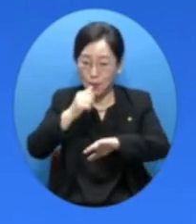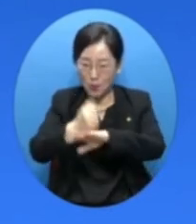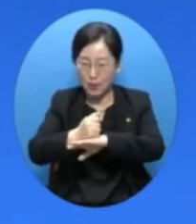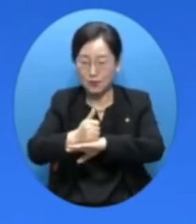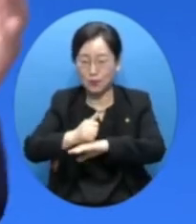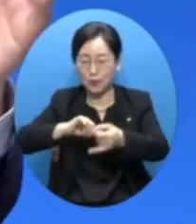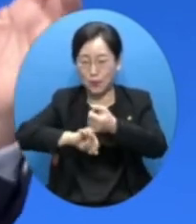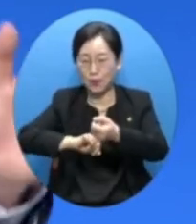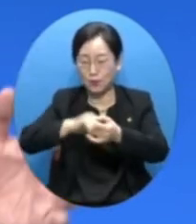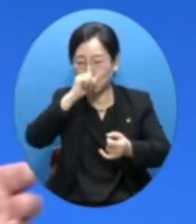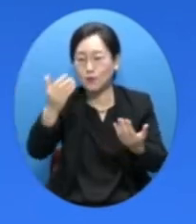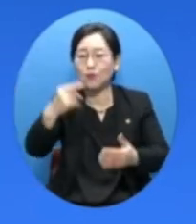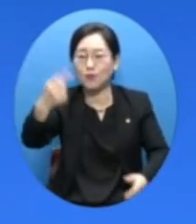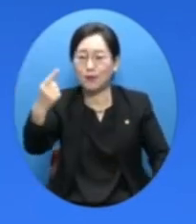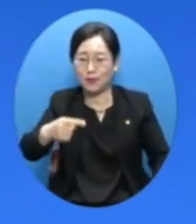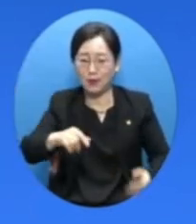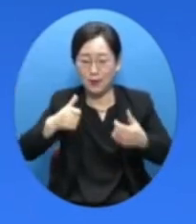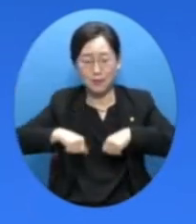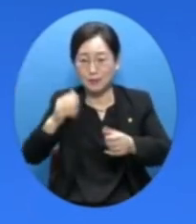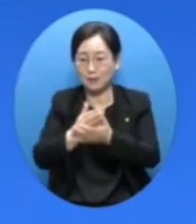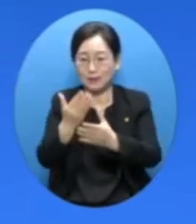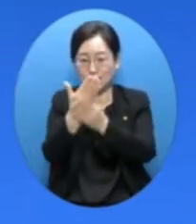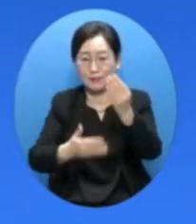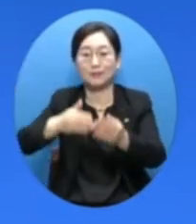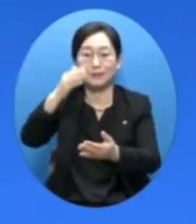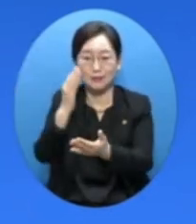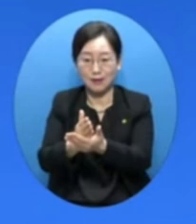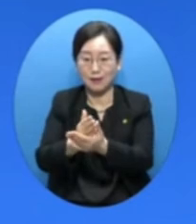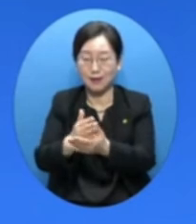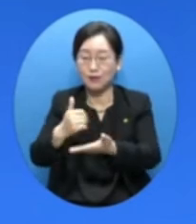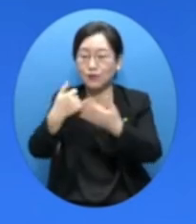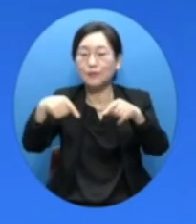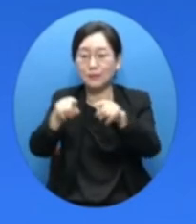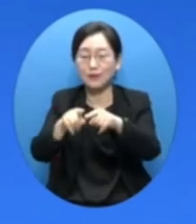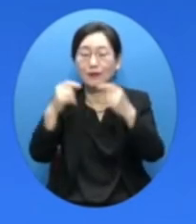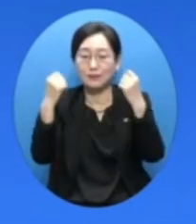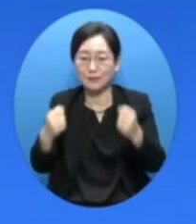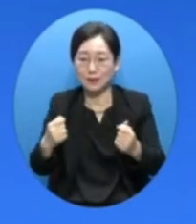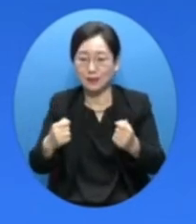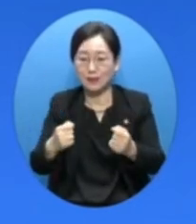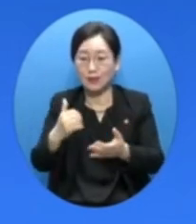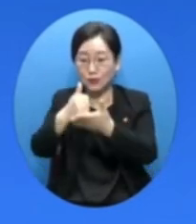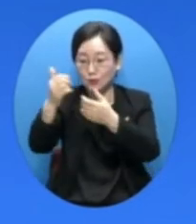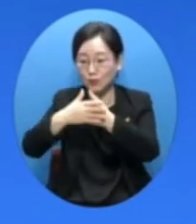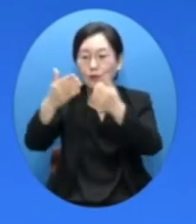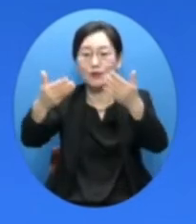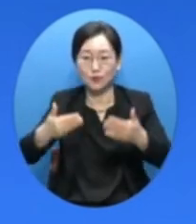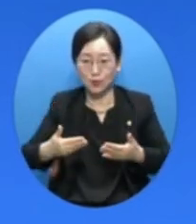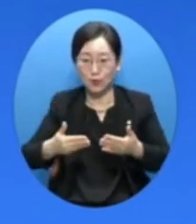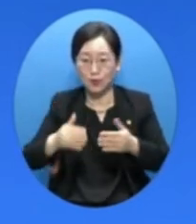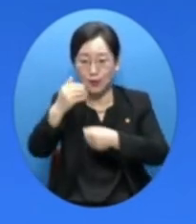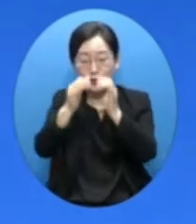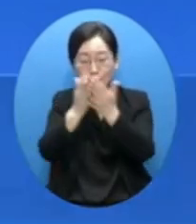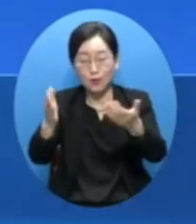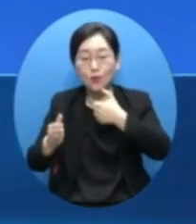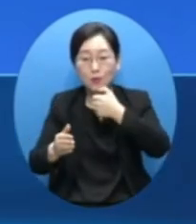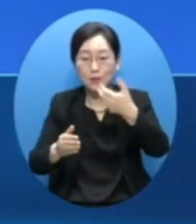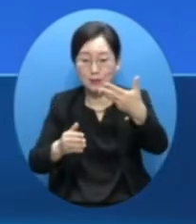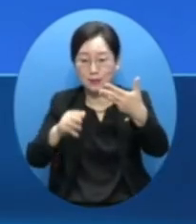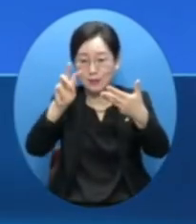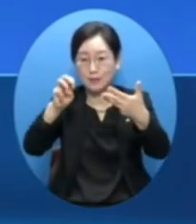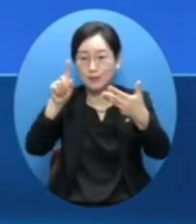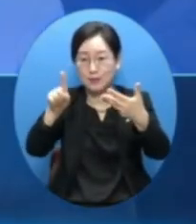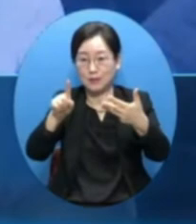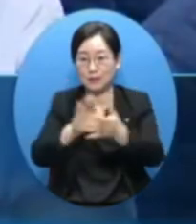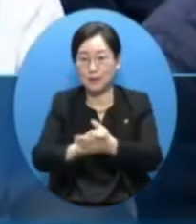것입니다. 절대 포기하지 마십시오. 낙심하지 마십시오. 주님 우리 함께 하십니다. 주님 우리를 도와주십니다. 성경 로마서 8장 31절을